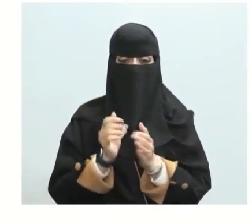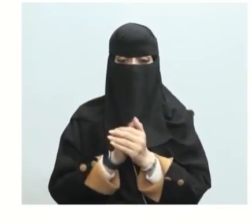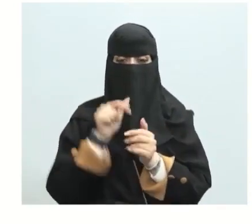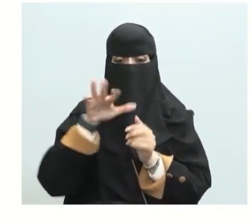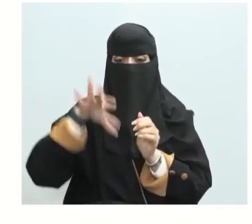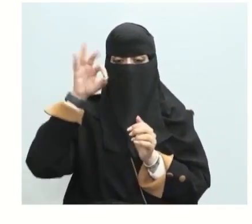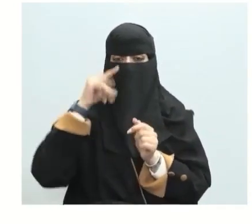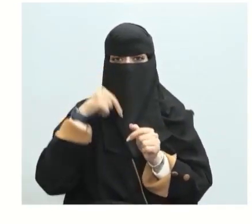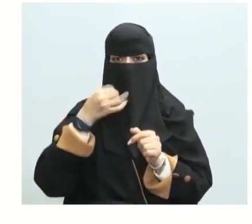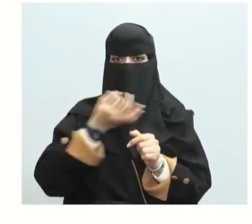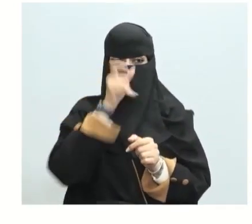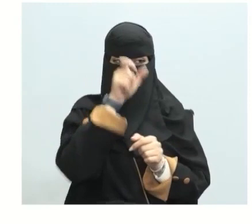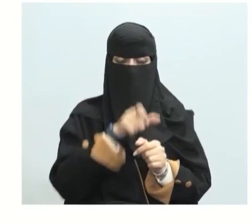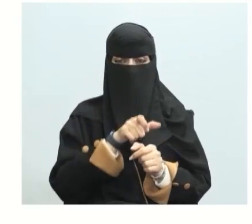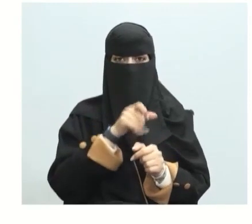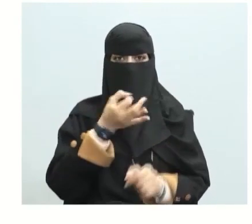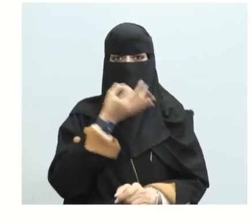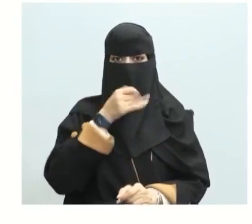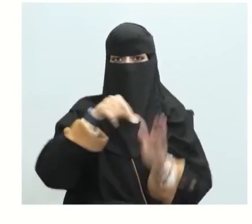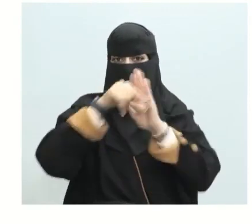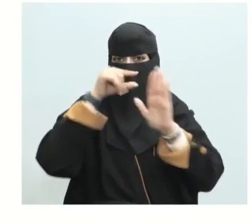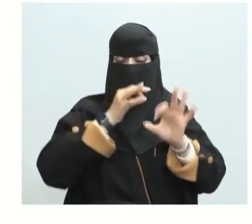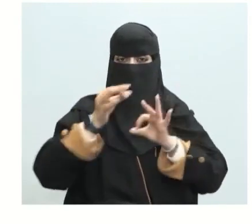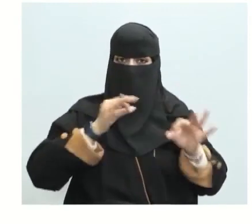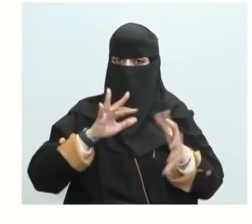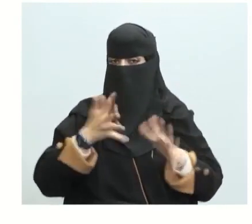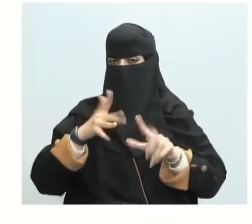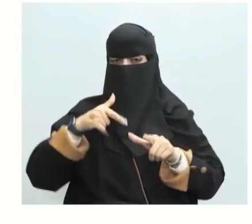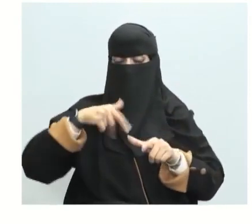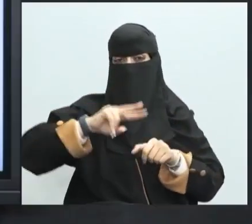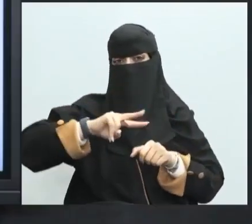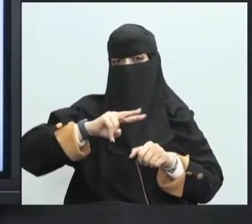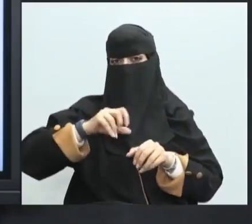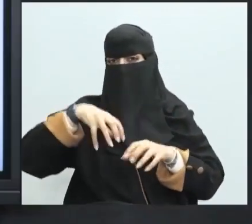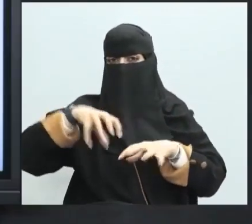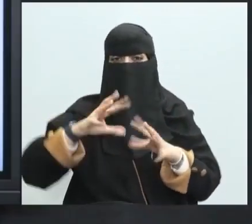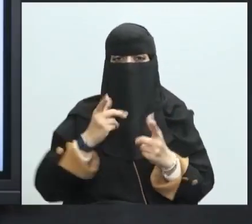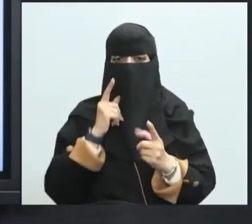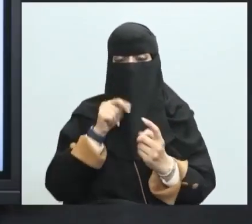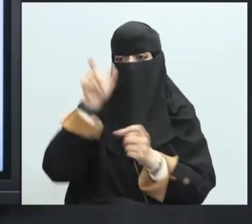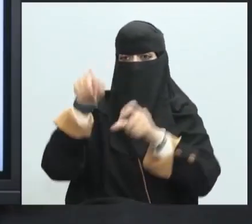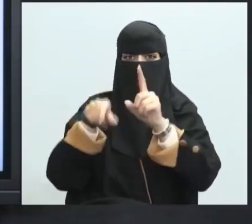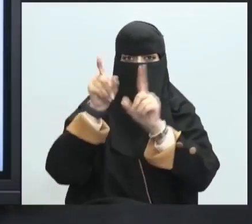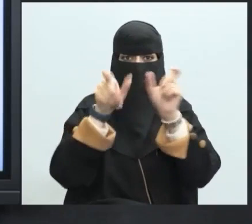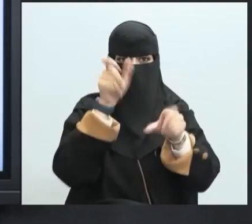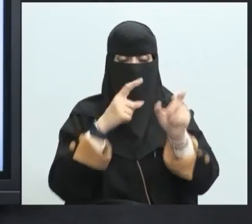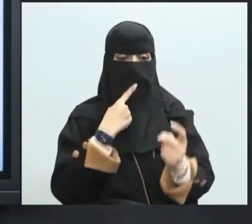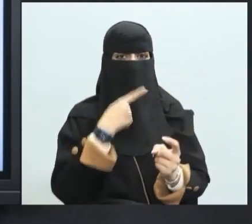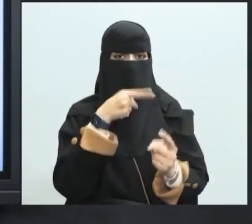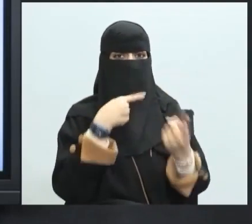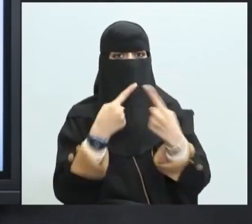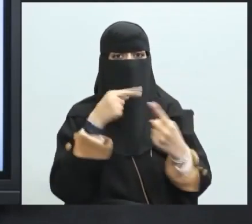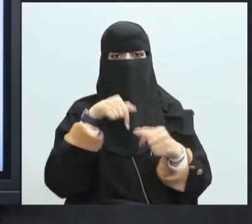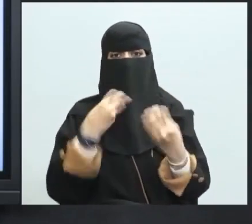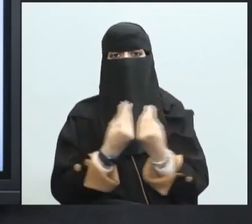هنا اثناء يختار متحدث موضوع خطبته بحسب نوع جمهوري بحسب نوع جمهوره فكر في موضوعات